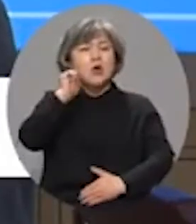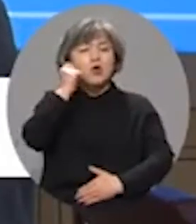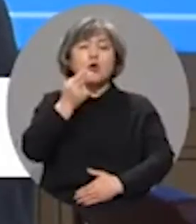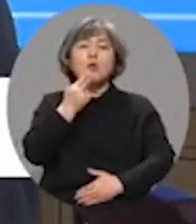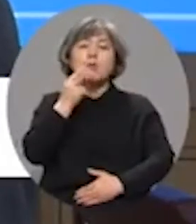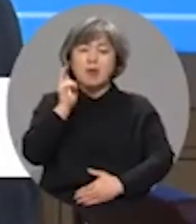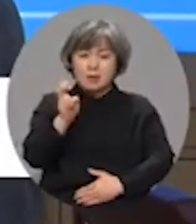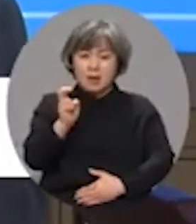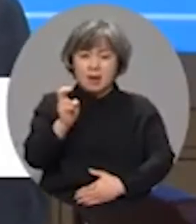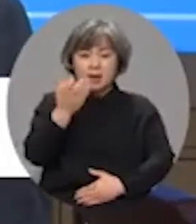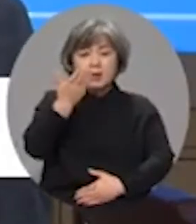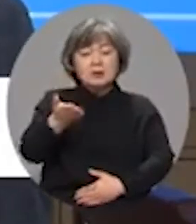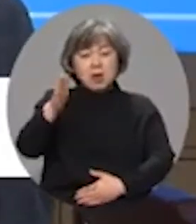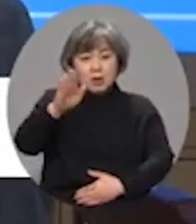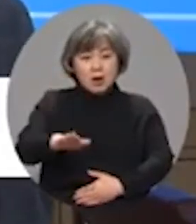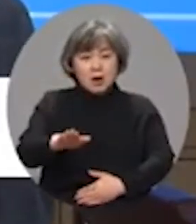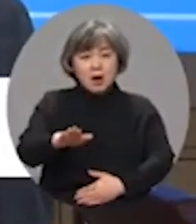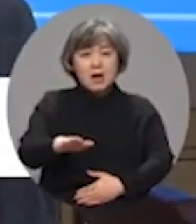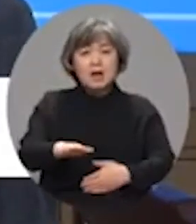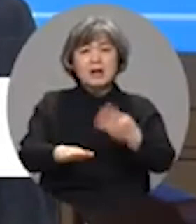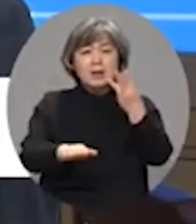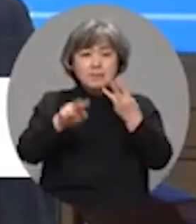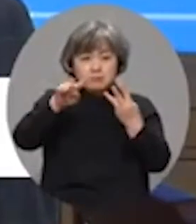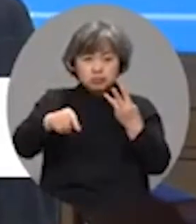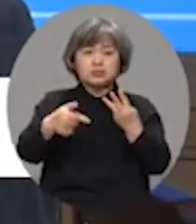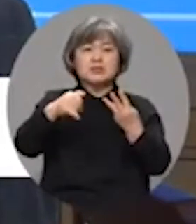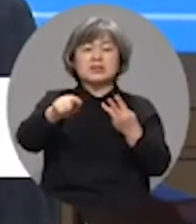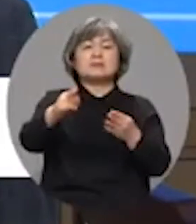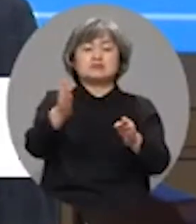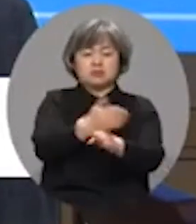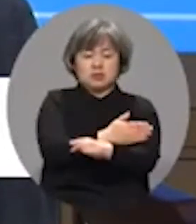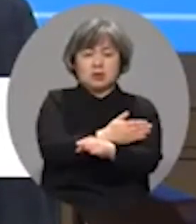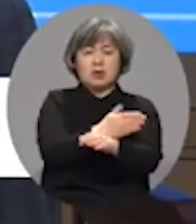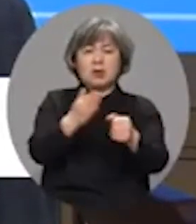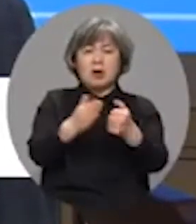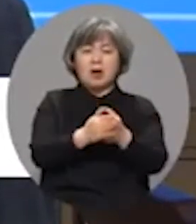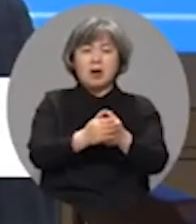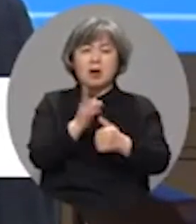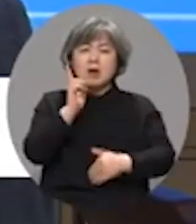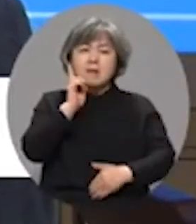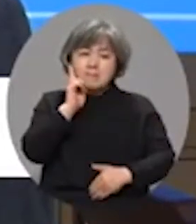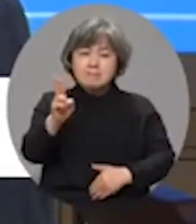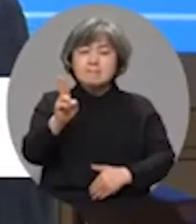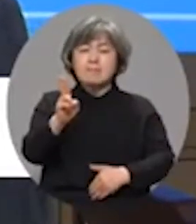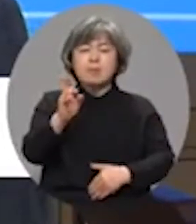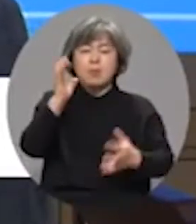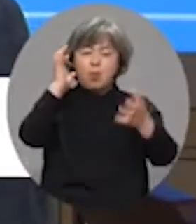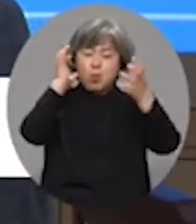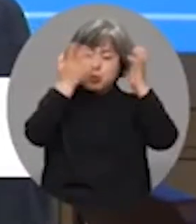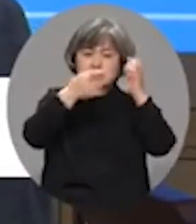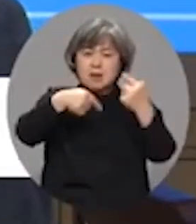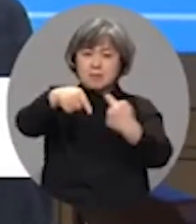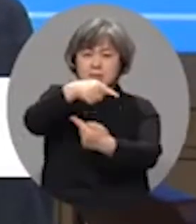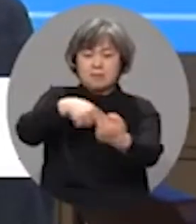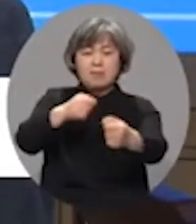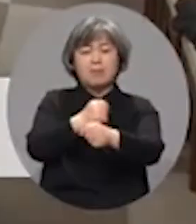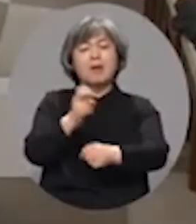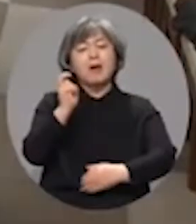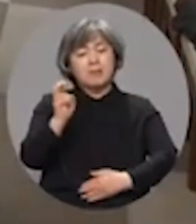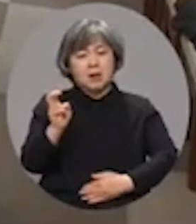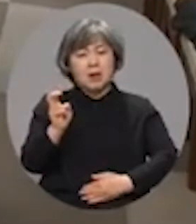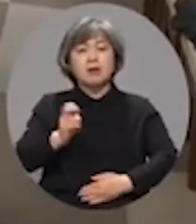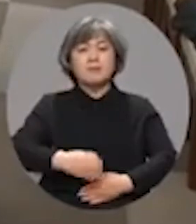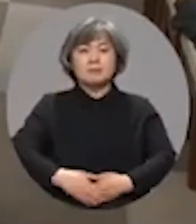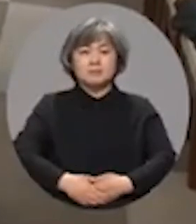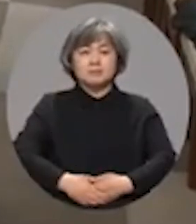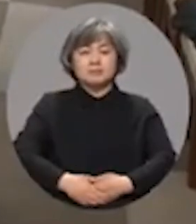봐요 그런 자 3분기 때부터는 굉장히 복잡한 못해 돌아갈 끝이라고 그런건데